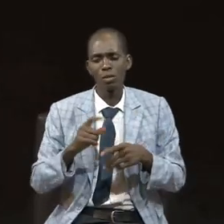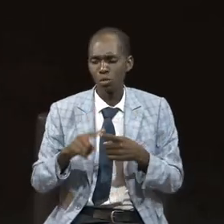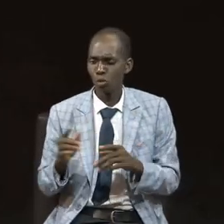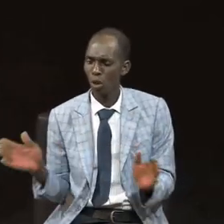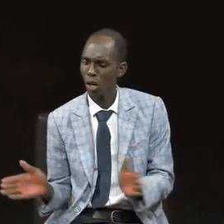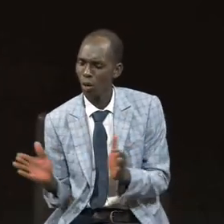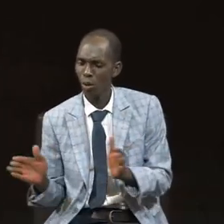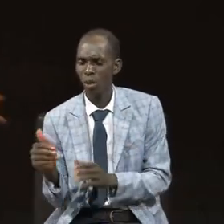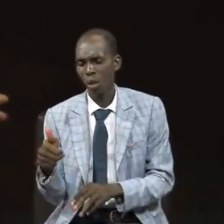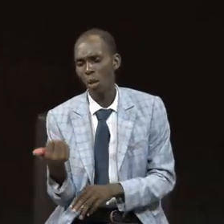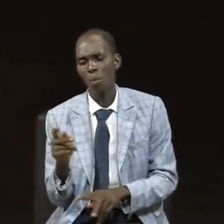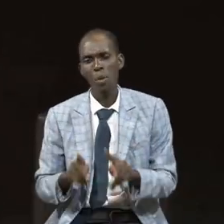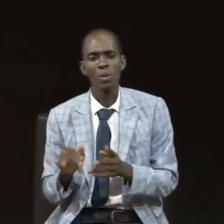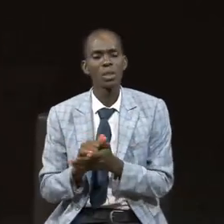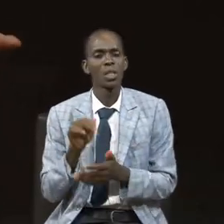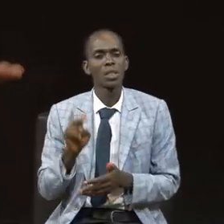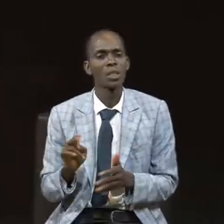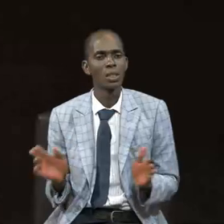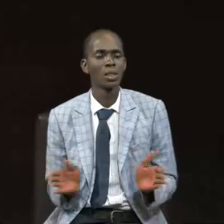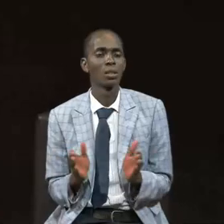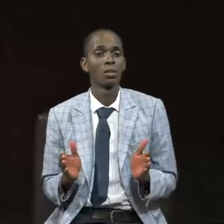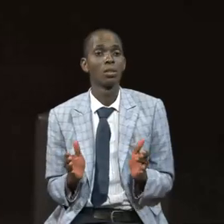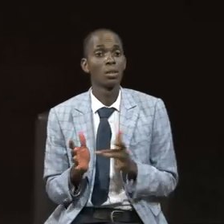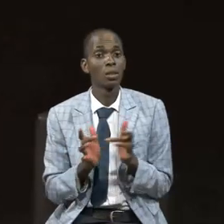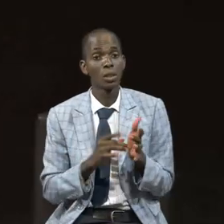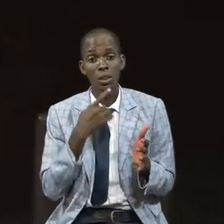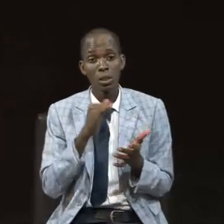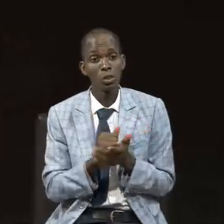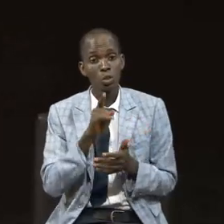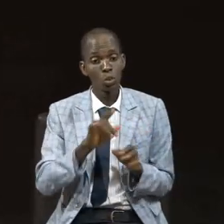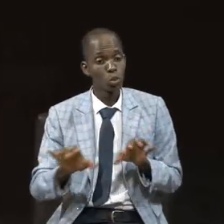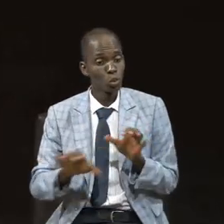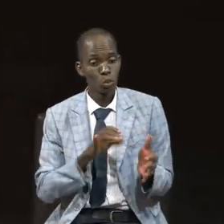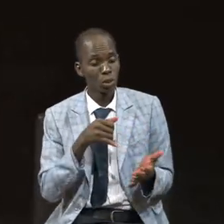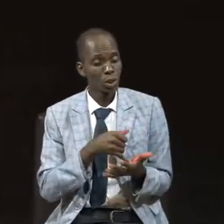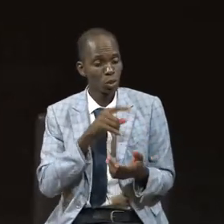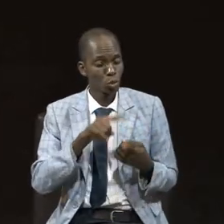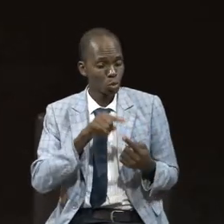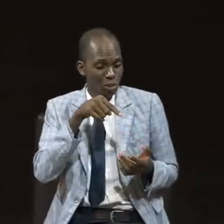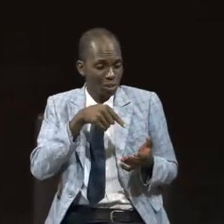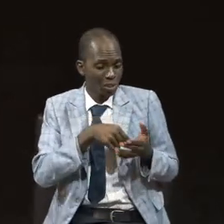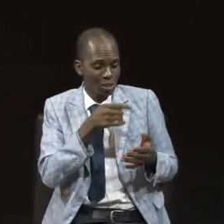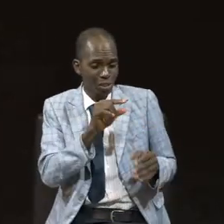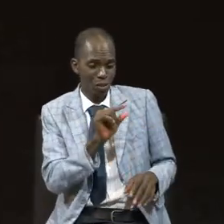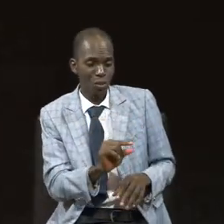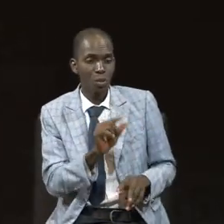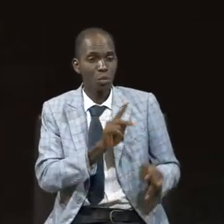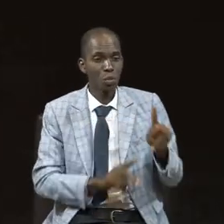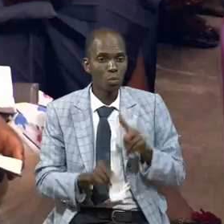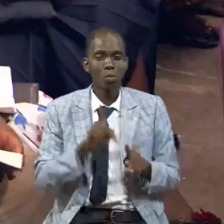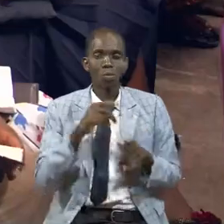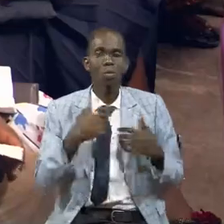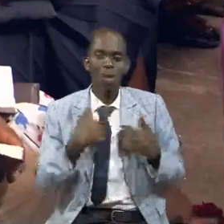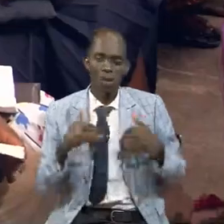d'encouragement. Jésus a dit que vous le feriez au moins au plus petit de mes frères, c'est à moi que vous les avez